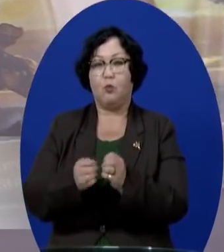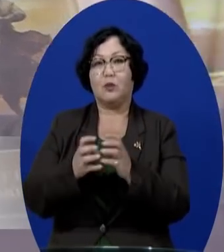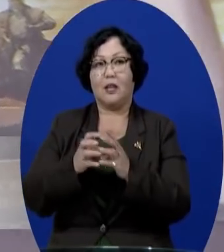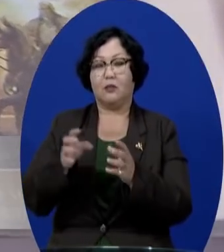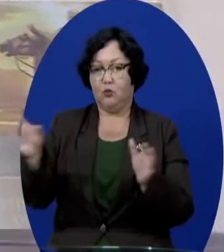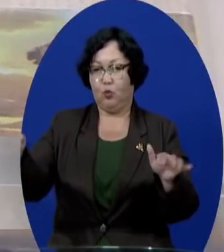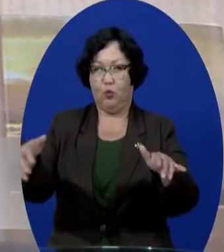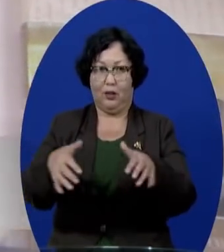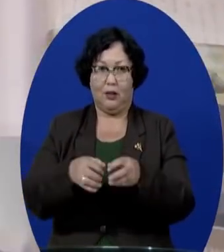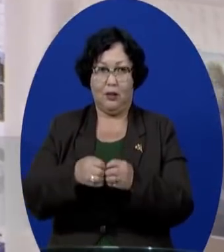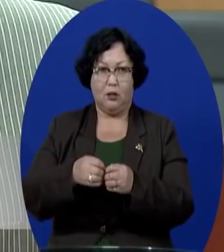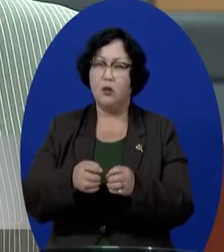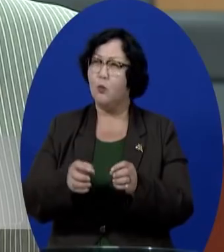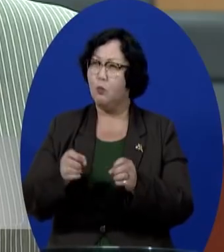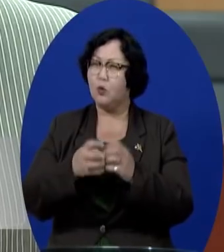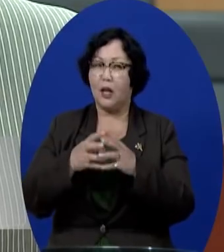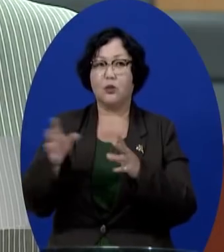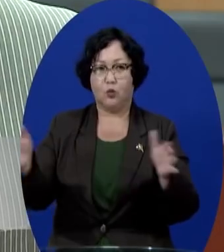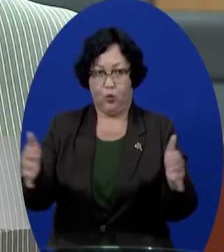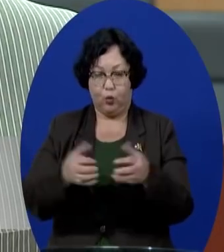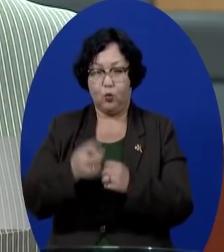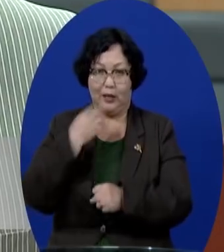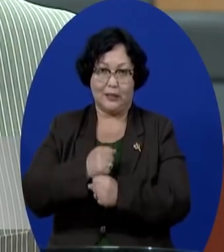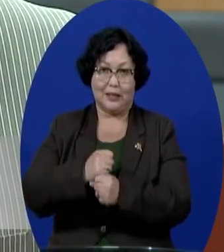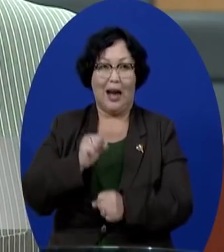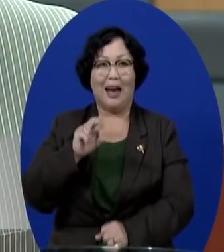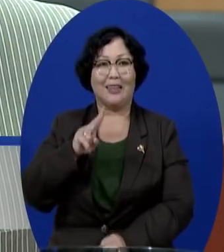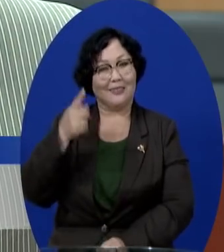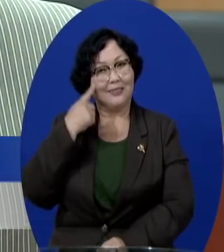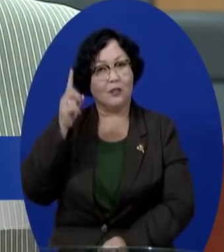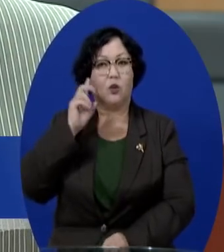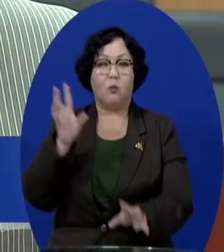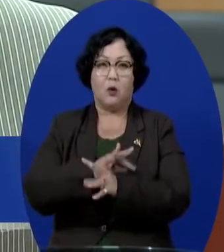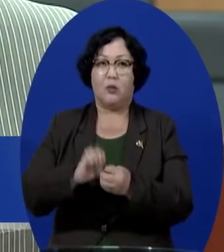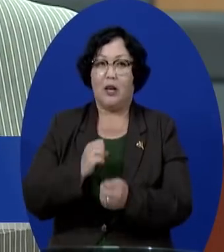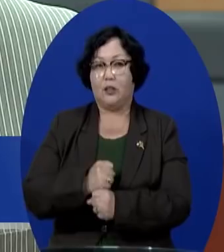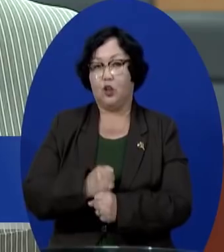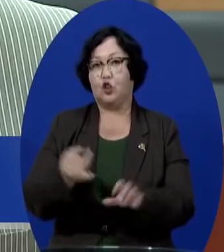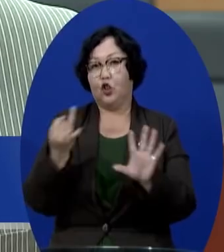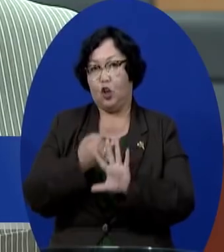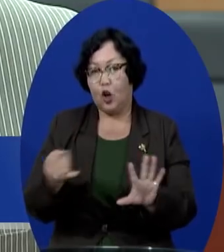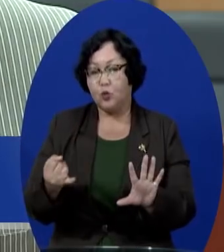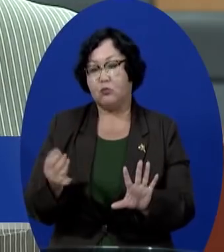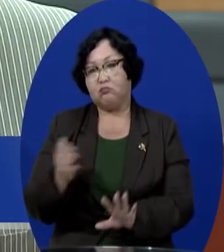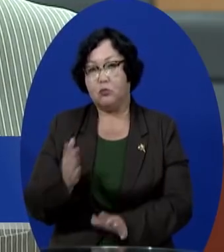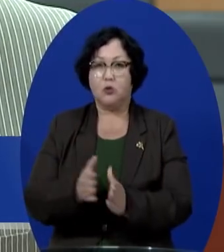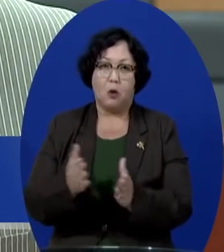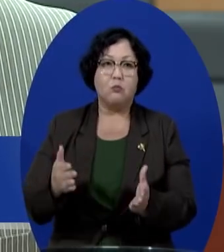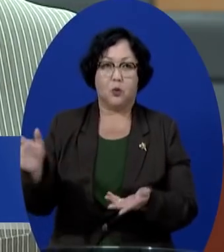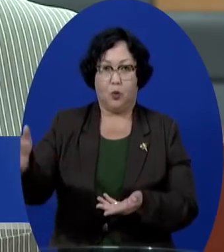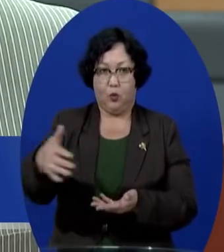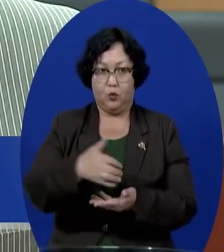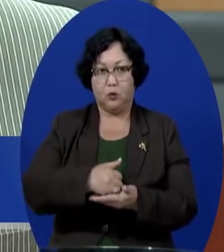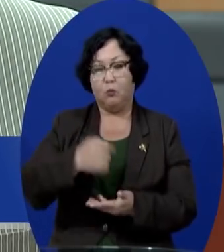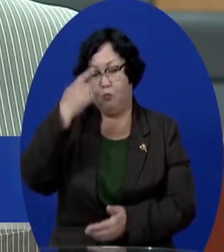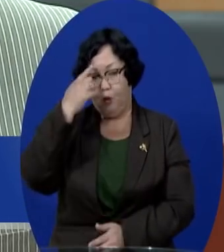байна. Тэгээ өнөөдрийн байдлаар бол одоо 700 шахуу одоо номыг цуглуулсан. Энэ нь бол зөвхөн Монгол юм